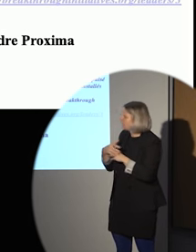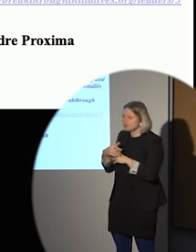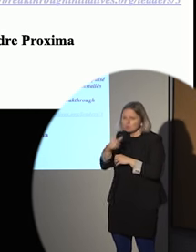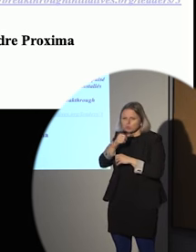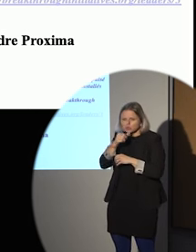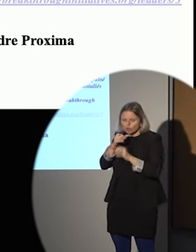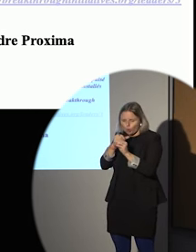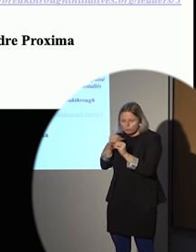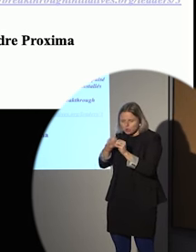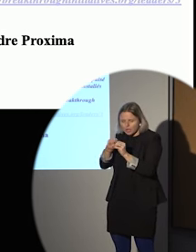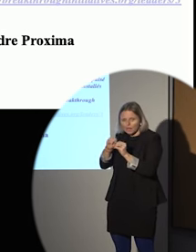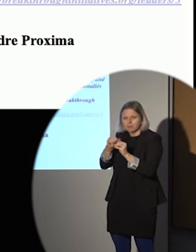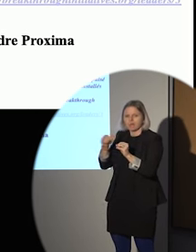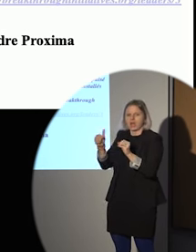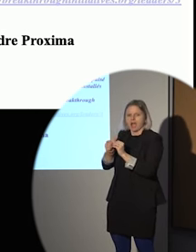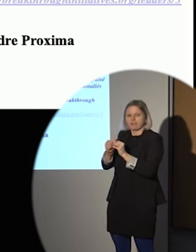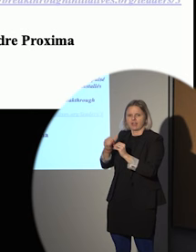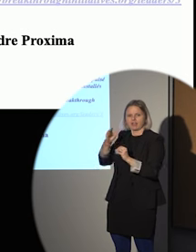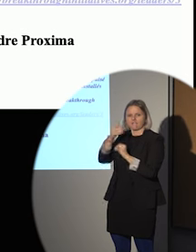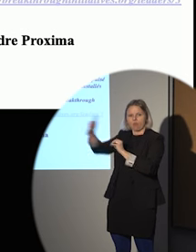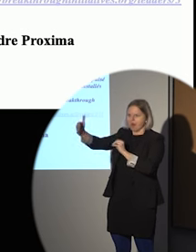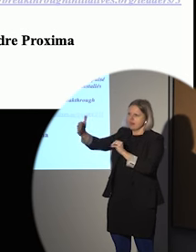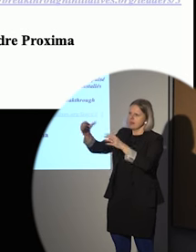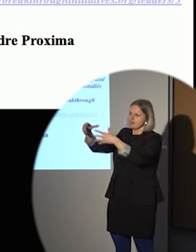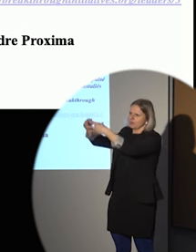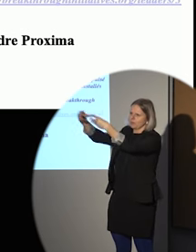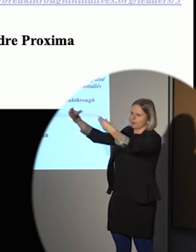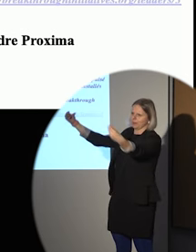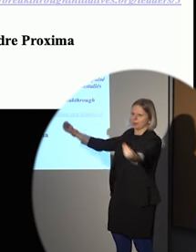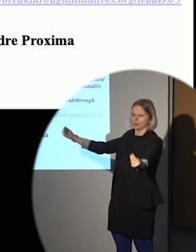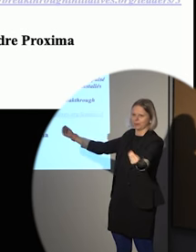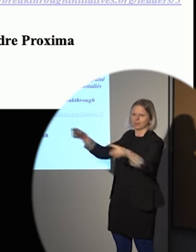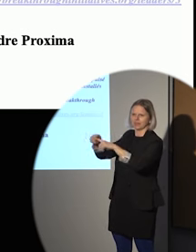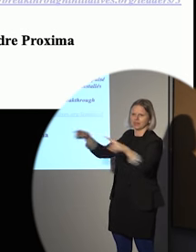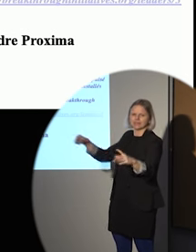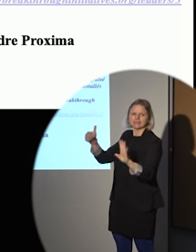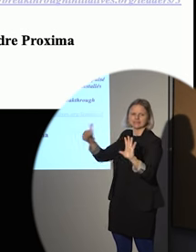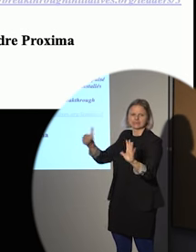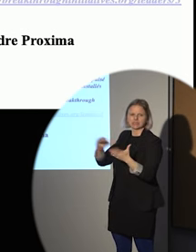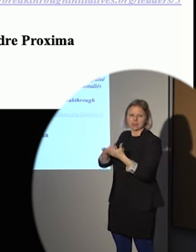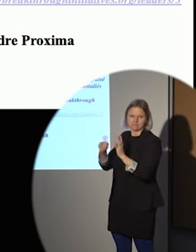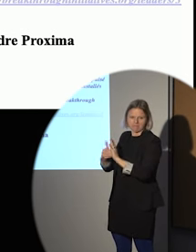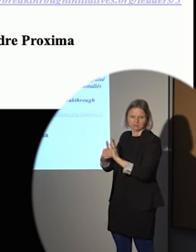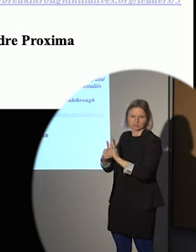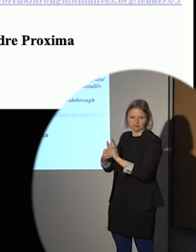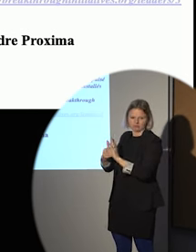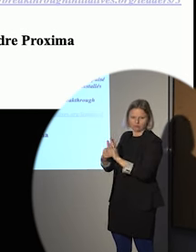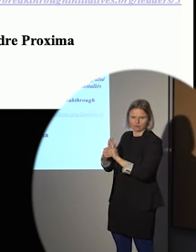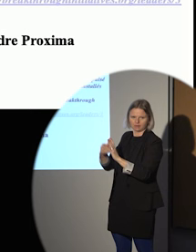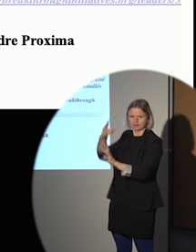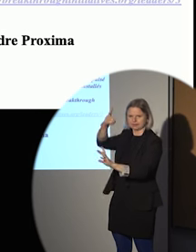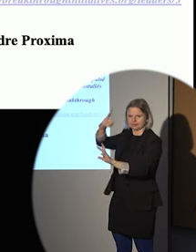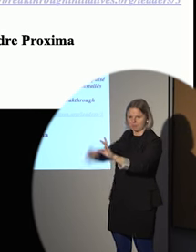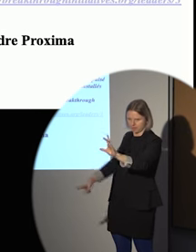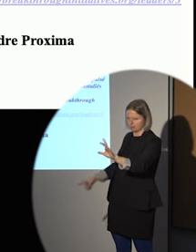de là, vous voyez, 6 mètres de diamètre, extrêmement fine, d'un poids de 6 grammes d'ailleurs, et puis de le